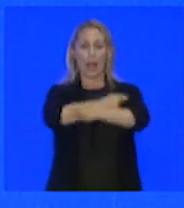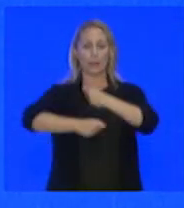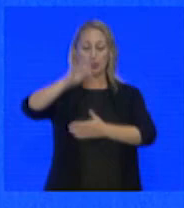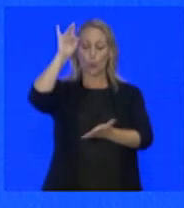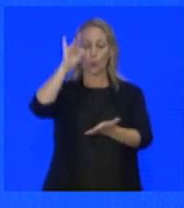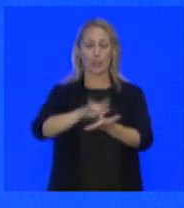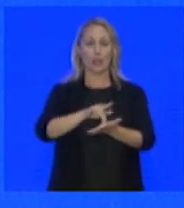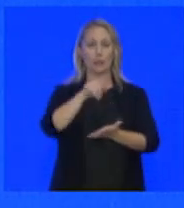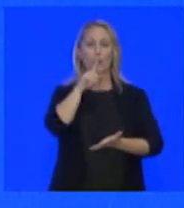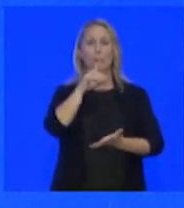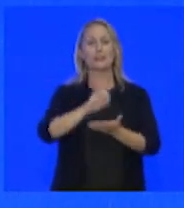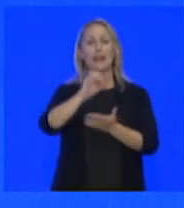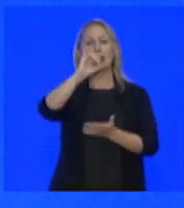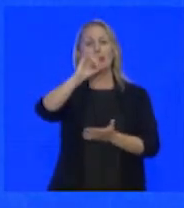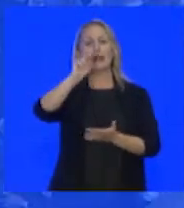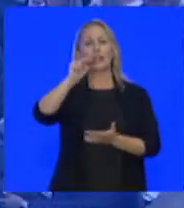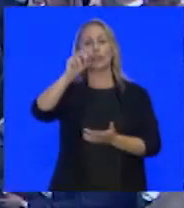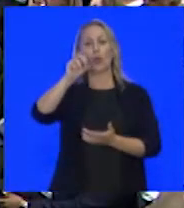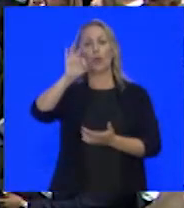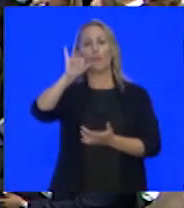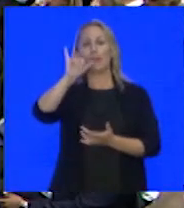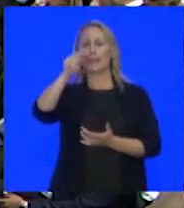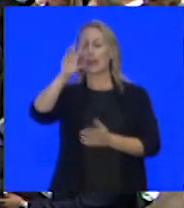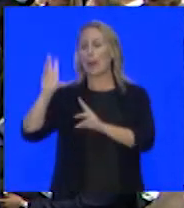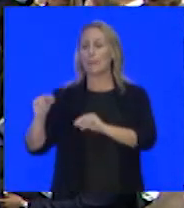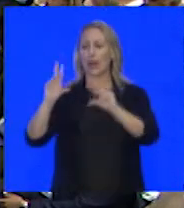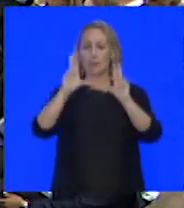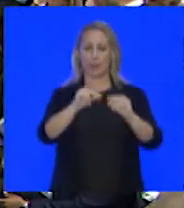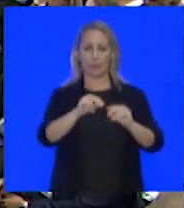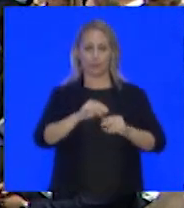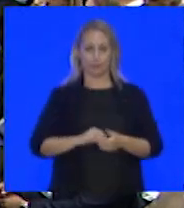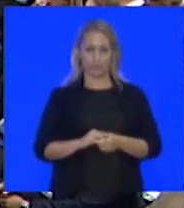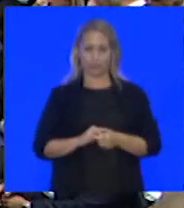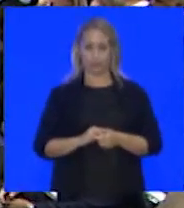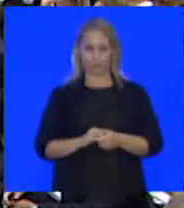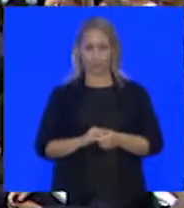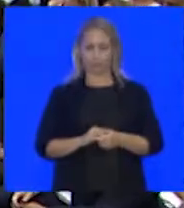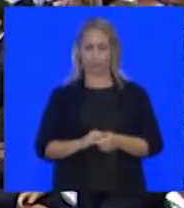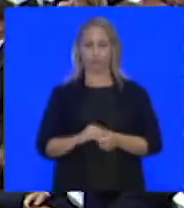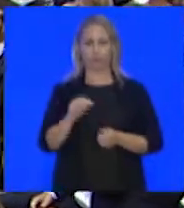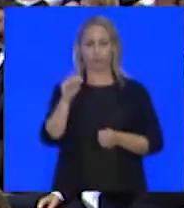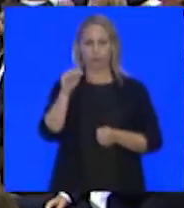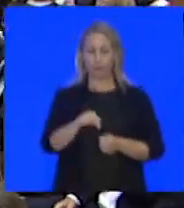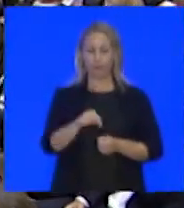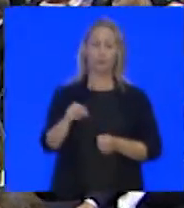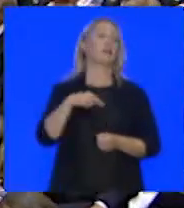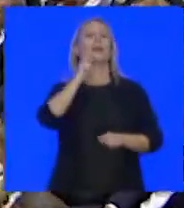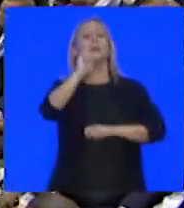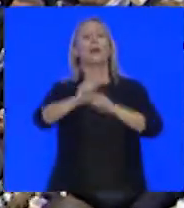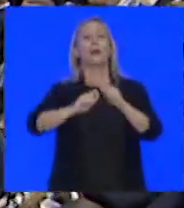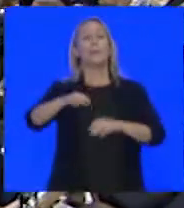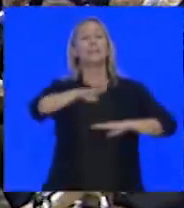αυτού που γίνεται στα Ηνόφυτα. Και το κτηριακό απόθεμα του Μητροπολιτικού Πάρκου Παύλου